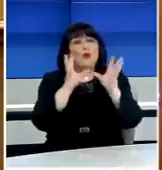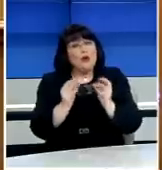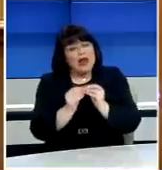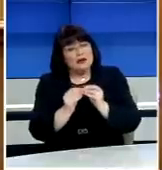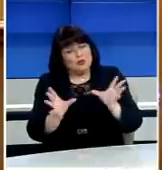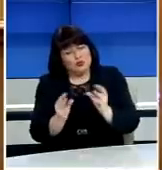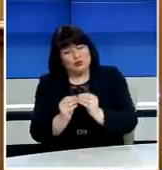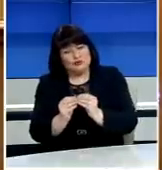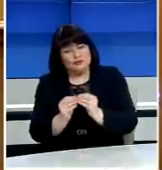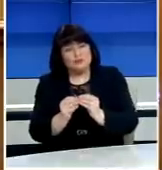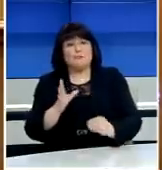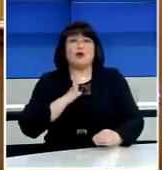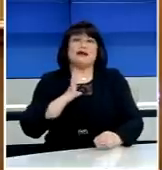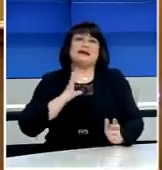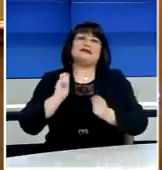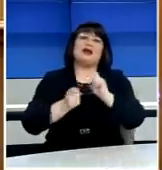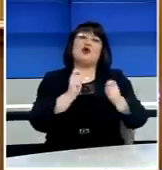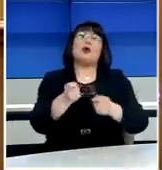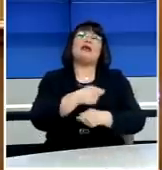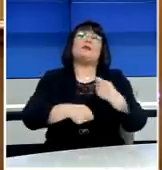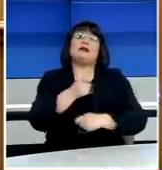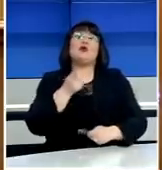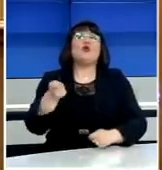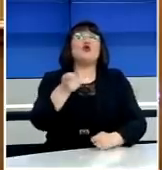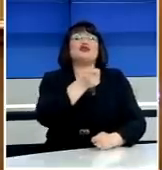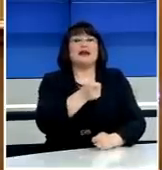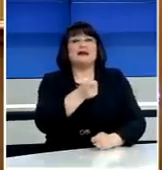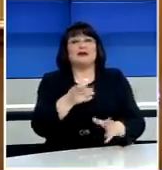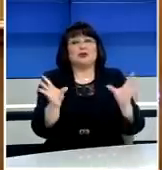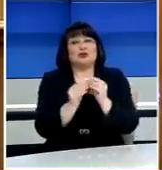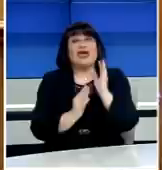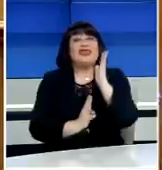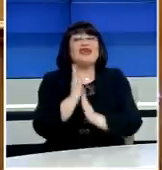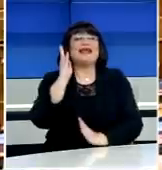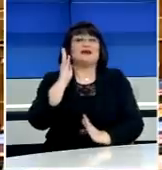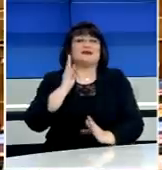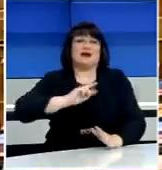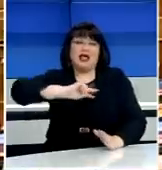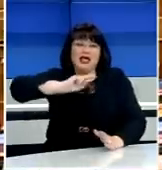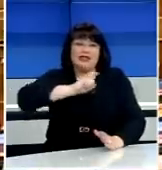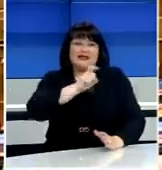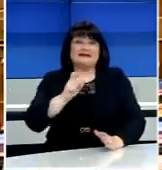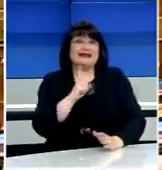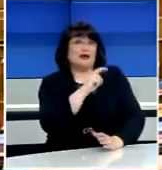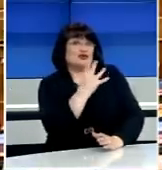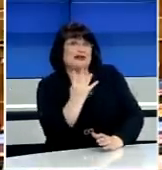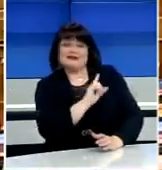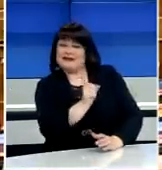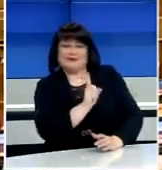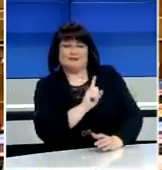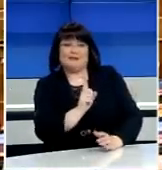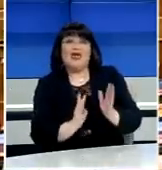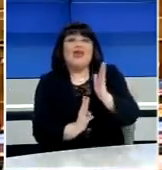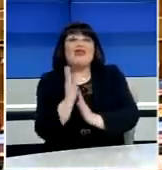επιστρέψουν. Οι πολίτες, οι επιχειρηματίες. 14 είναι στο σύνολο. Όχι 24.